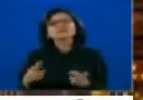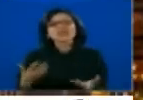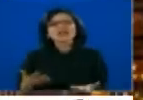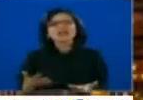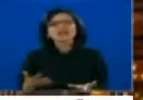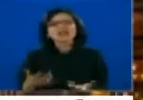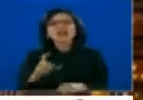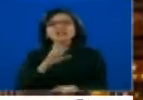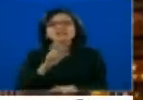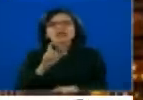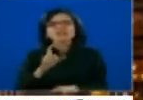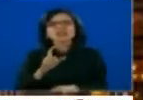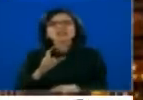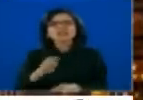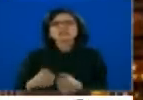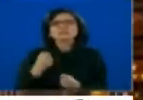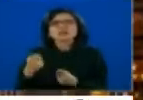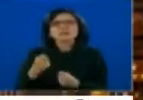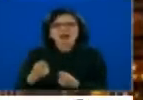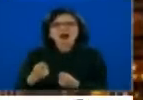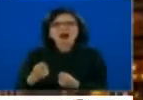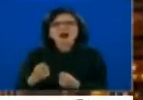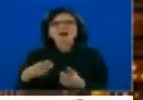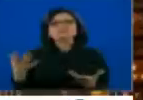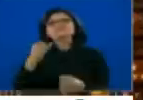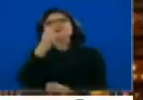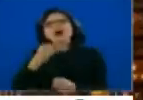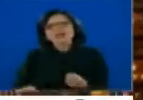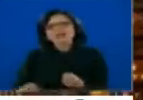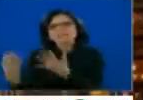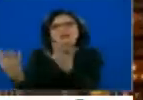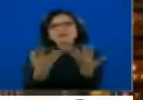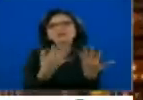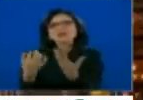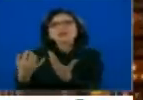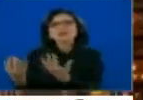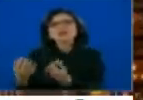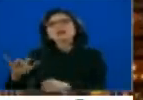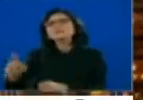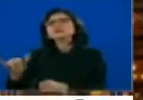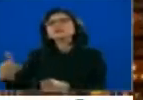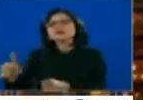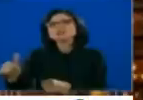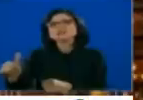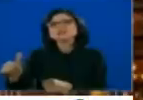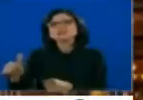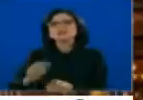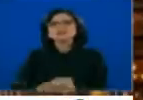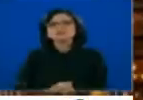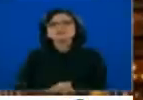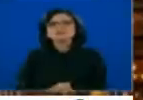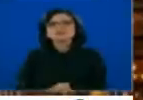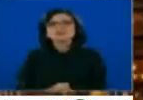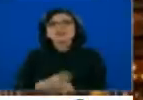dilakukan secara semena-mena sehingga akhirnya masyarakatlah yang menilai semua masyarakat bisa menilai Pak